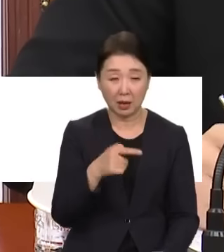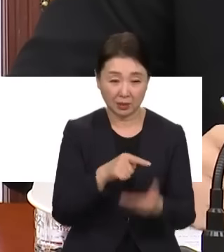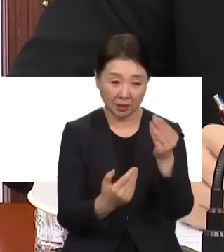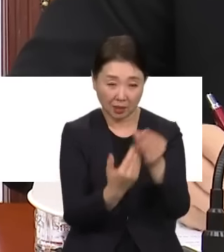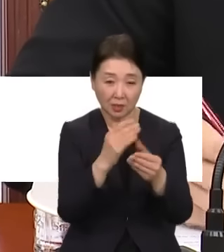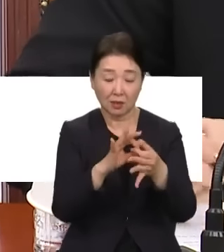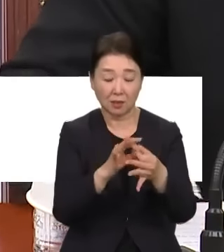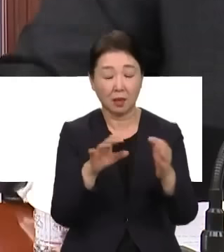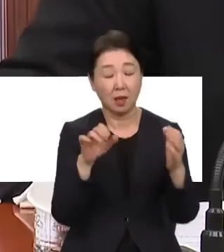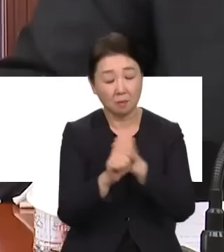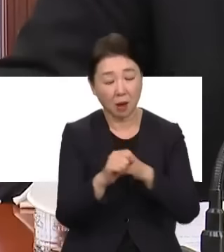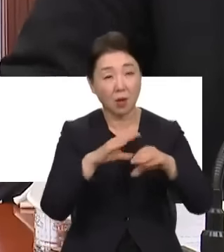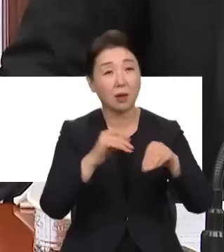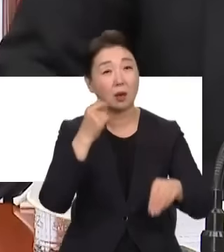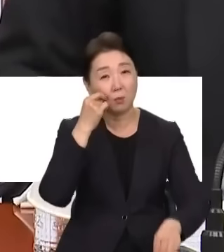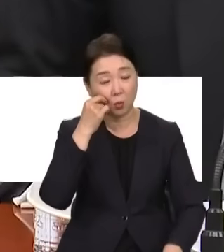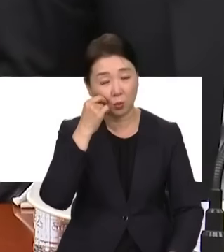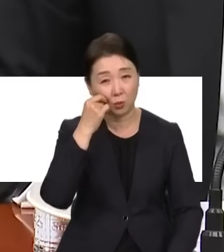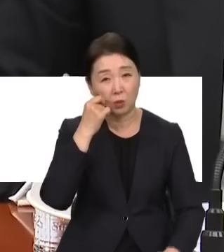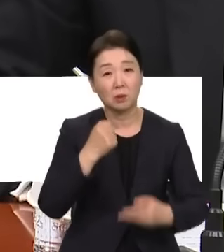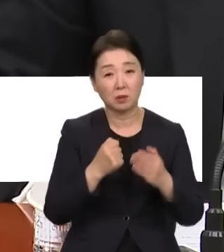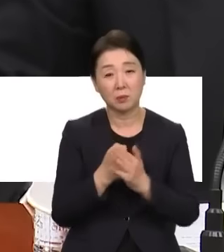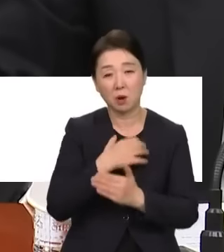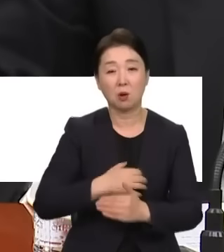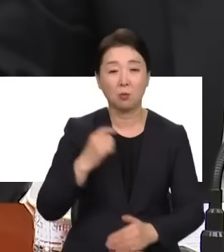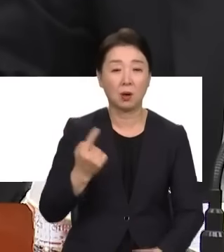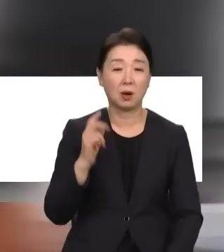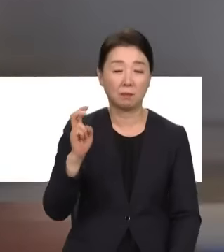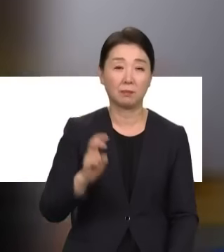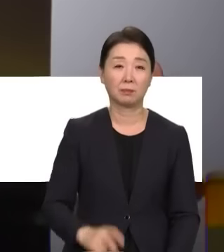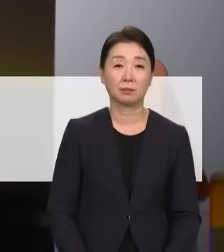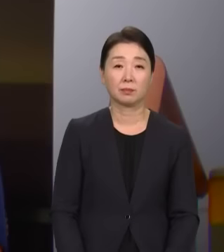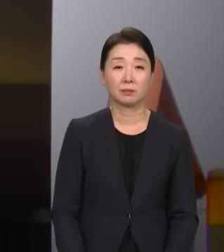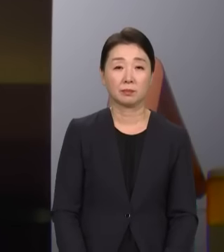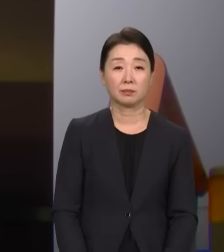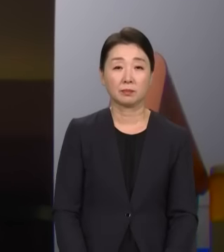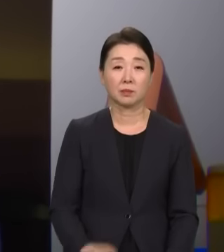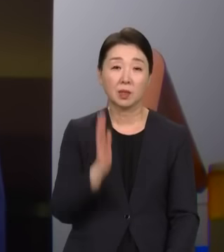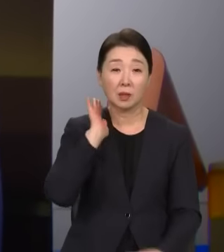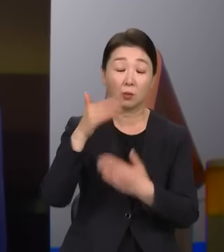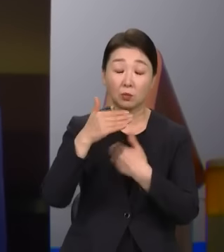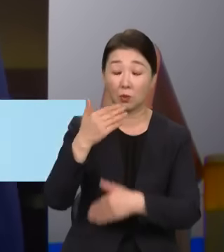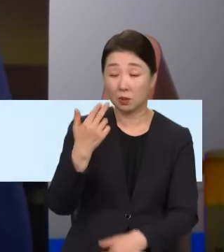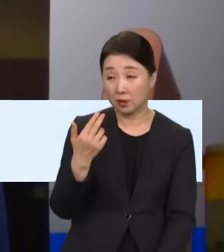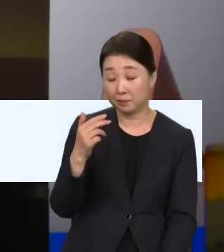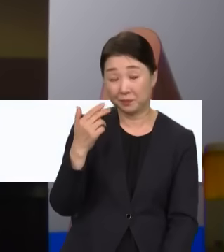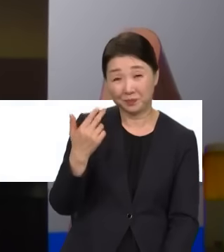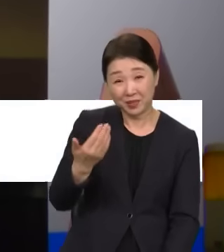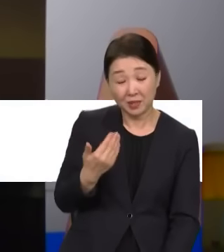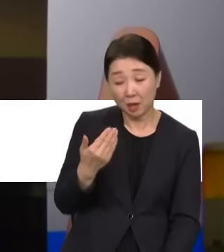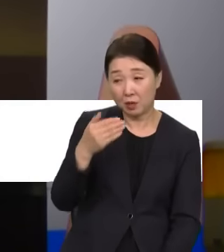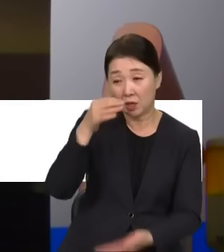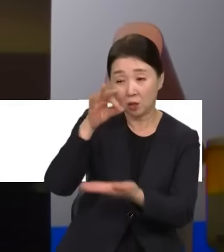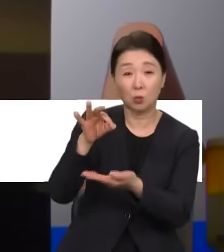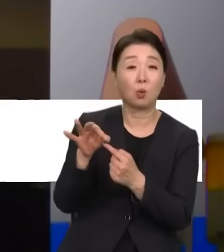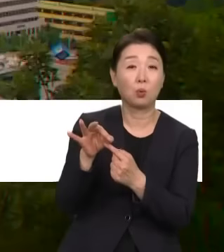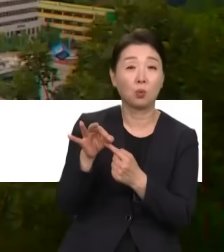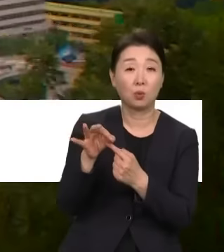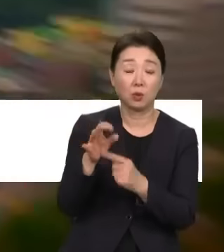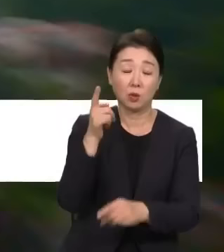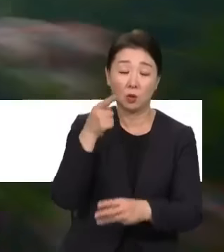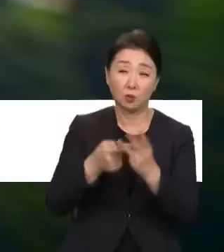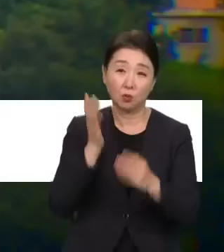대응에 많은 어려움이 초래될 것으로 우려됩니다. 대통령실 예비비는 윤석열 대통령 취임 이후 해외